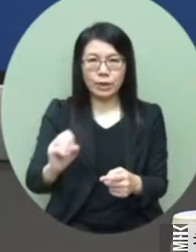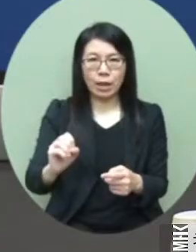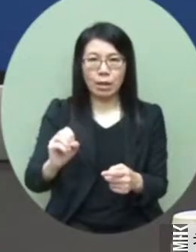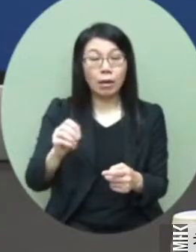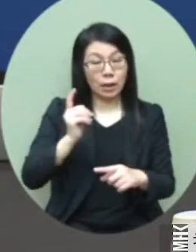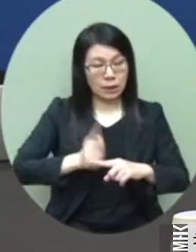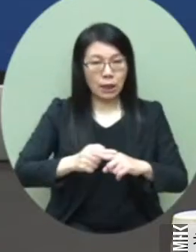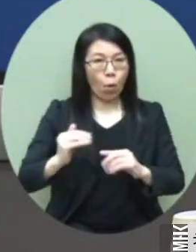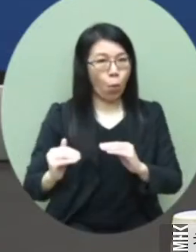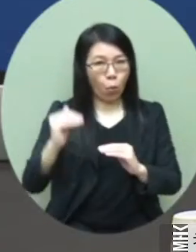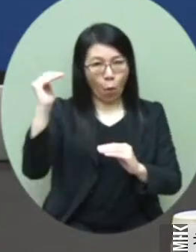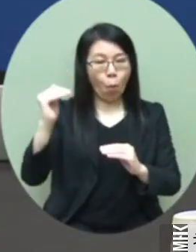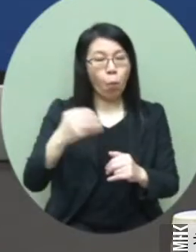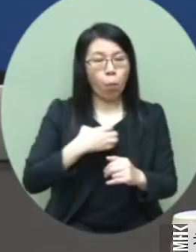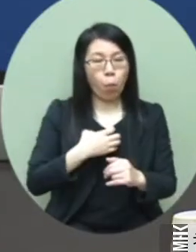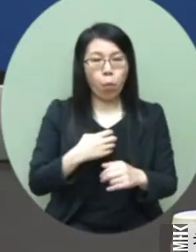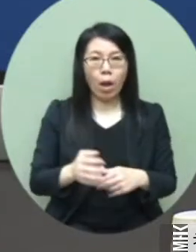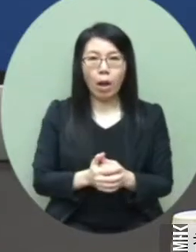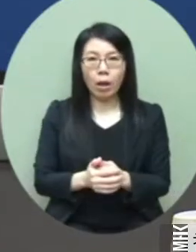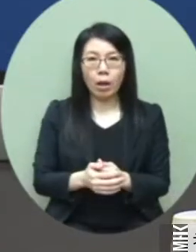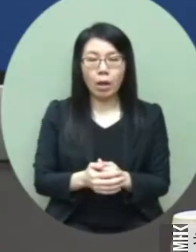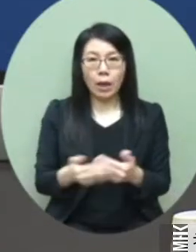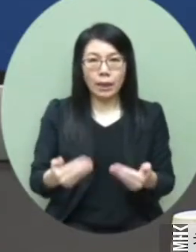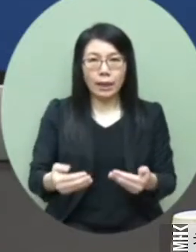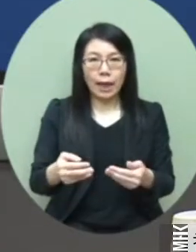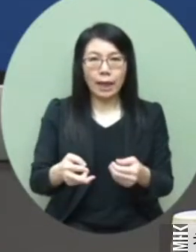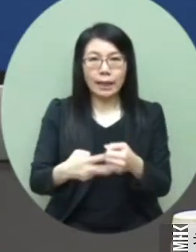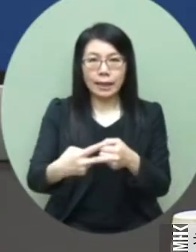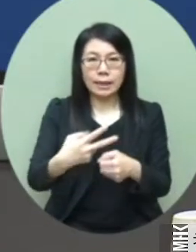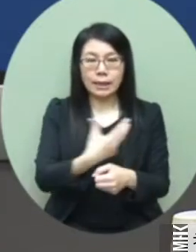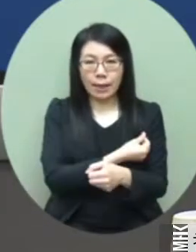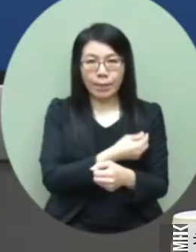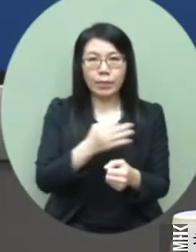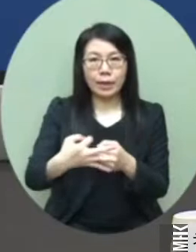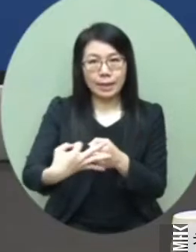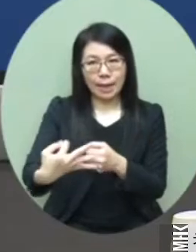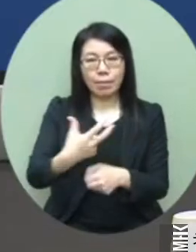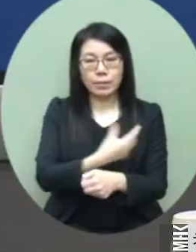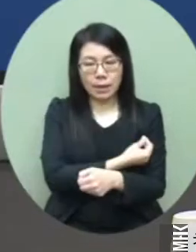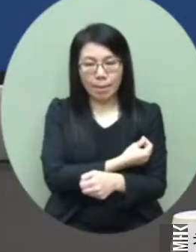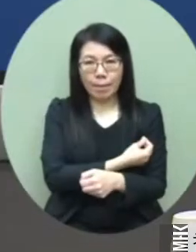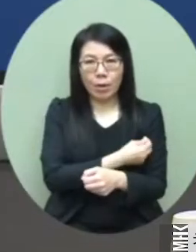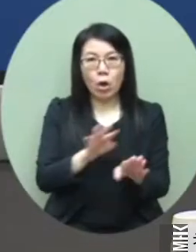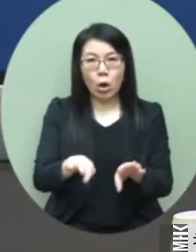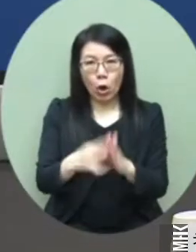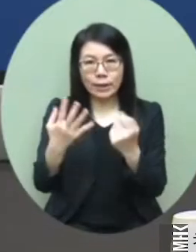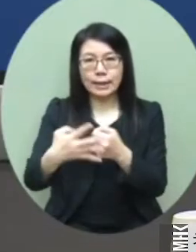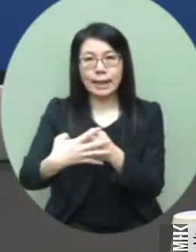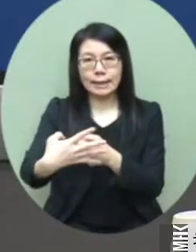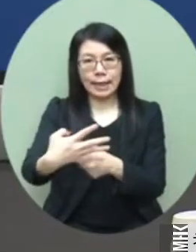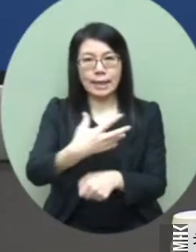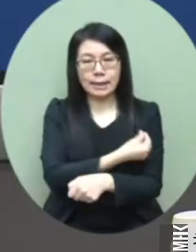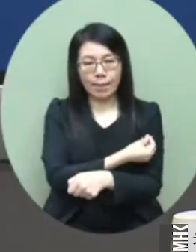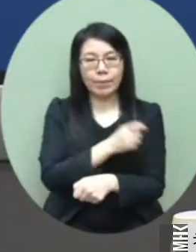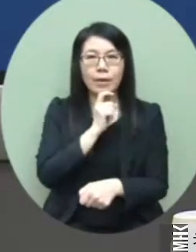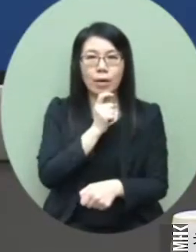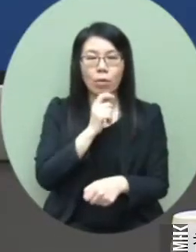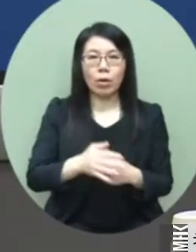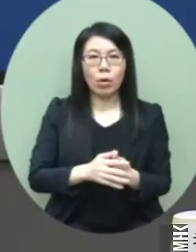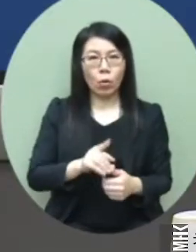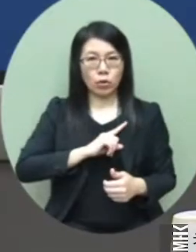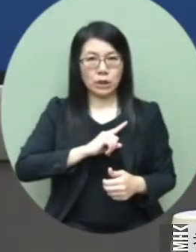进入了这个第2针、第3针现在已经开打第4针。我本人下午我就去